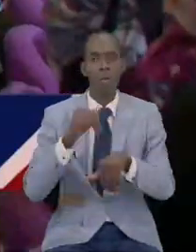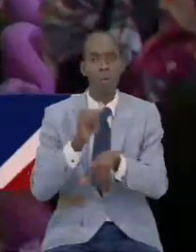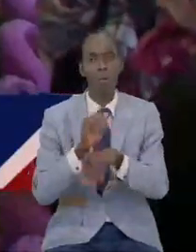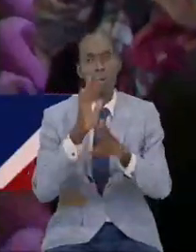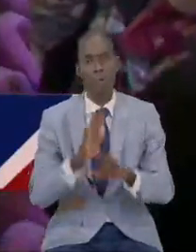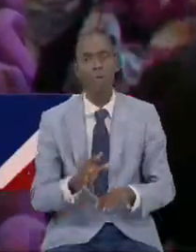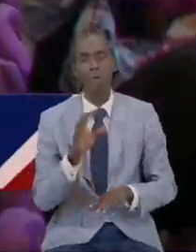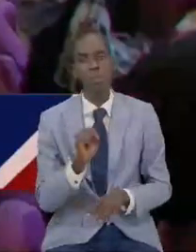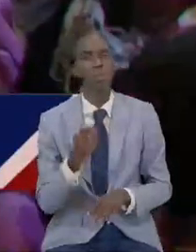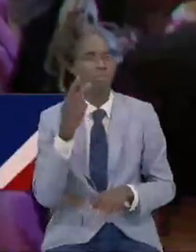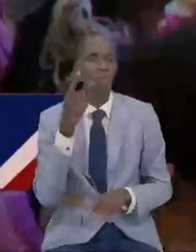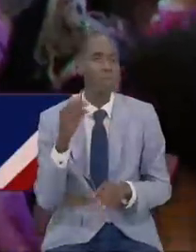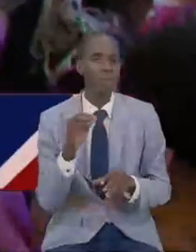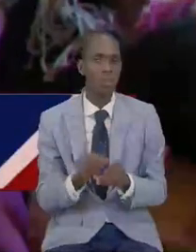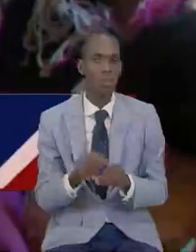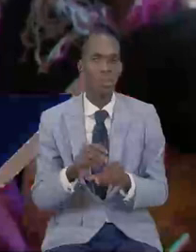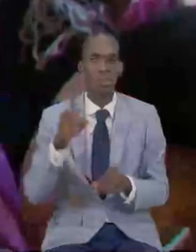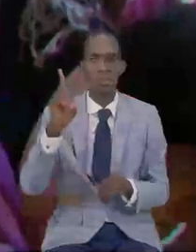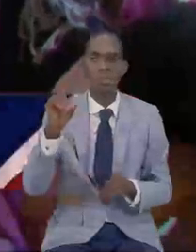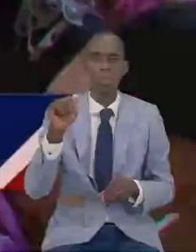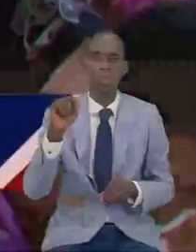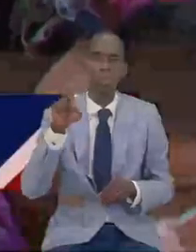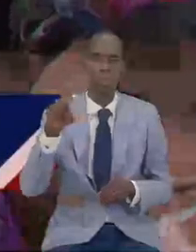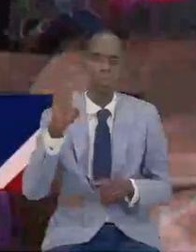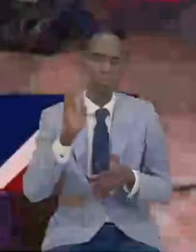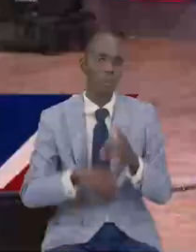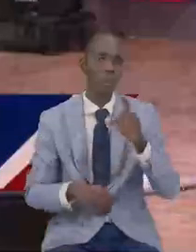mondains. Nous allons à